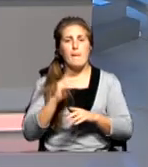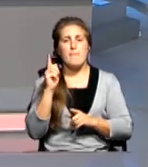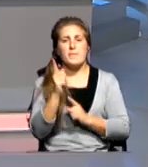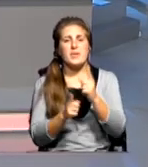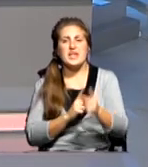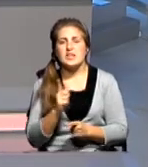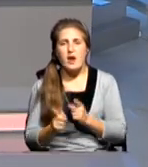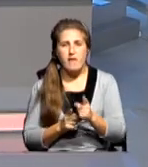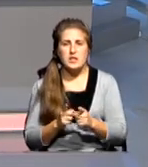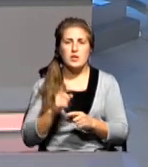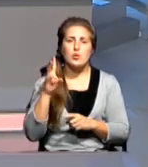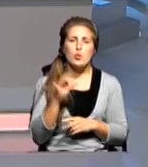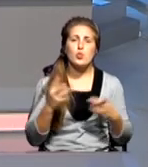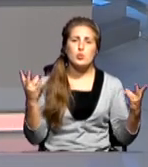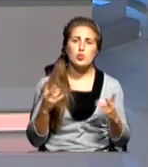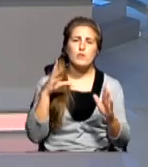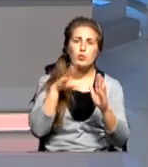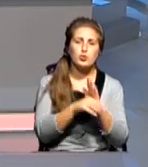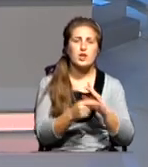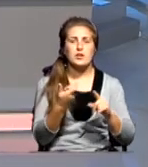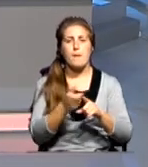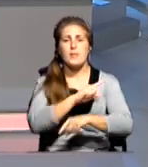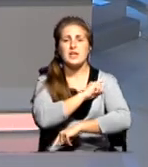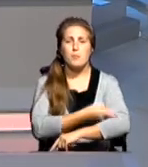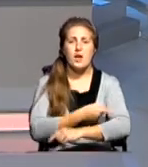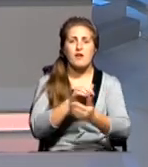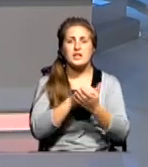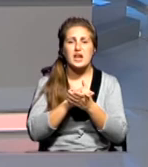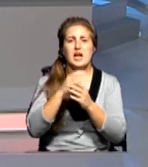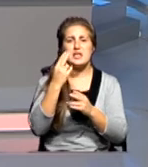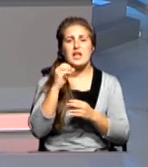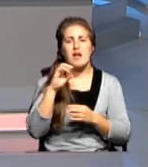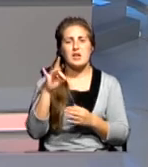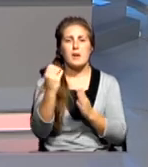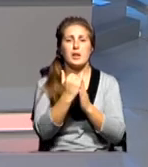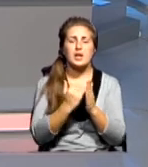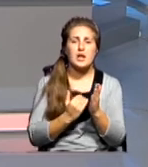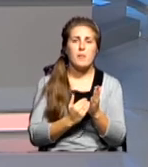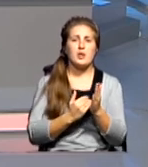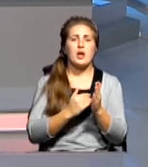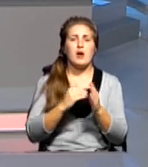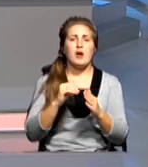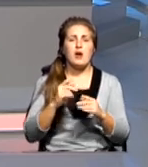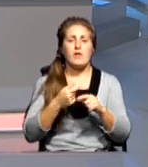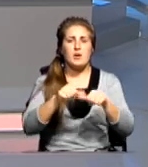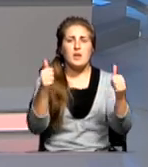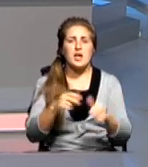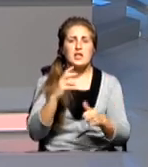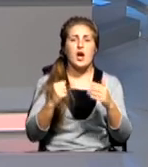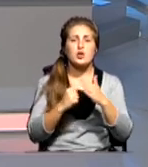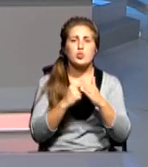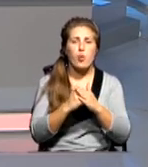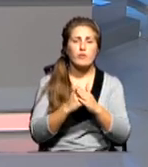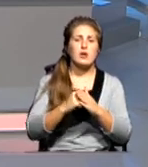но нужно включаться максимально федеральные программы целевые формировать на основе федеральных республиканские целевые